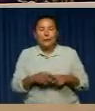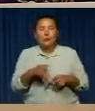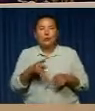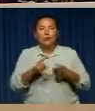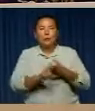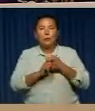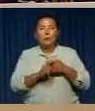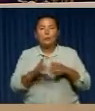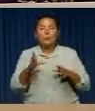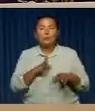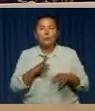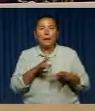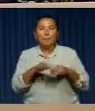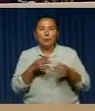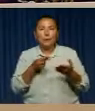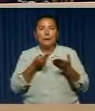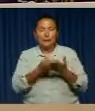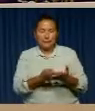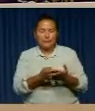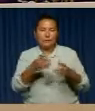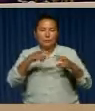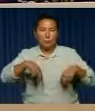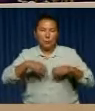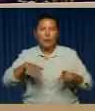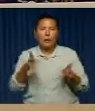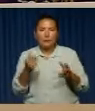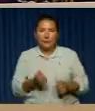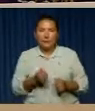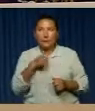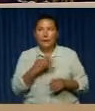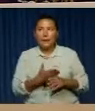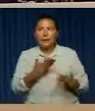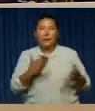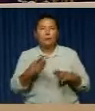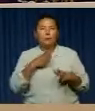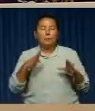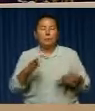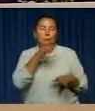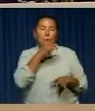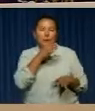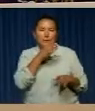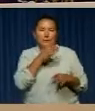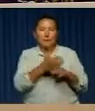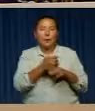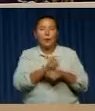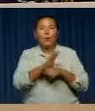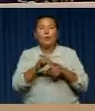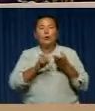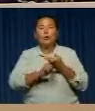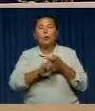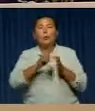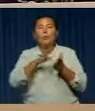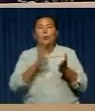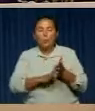үшін сонда ғана компьютерлік томографияға түсіреді. Елі болмаса, қай уақытта жаңағындай COVID-19